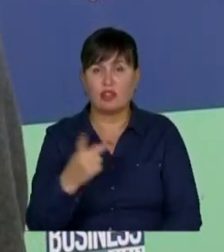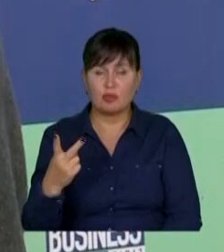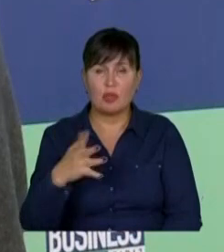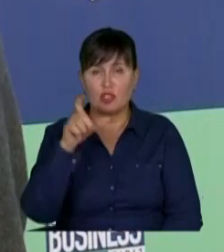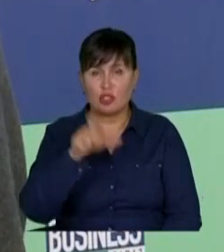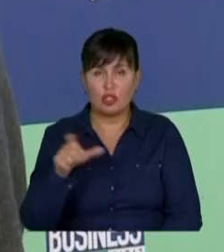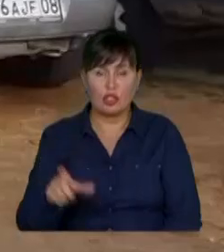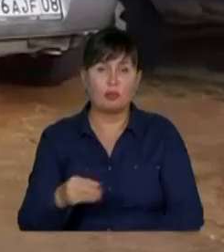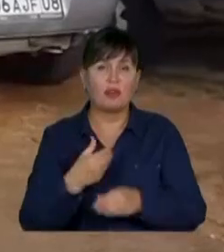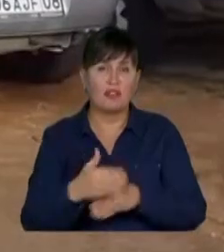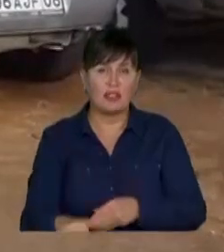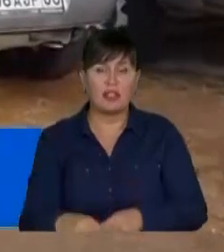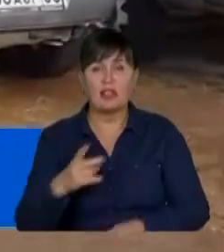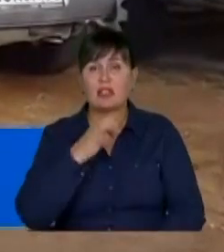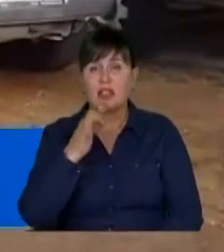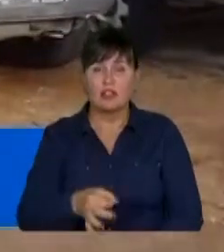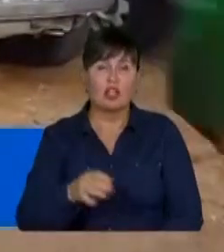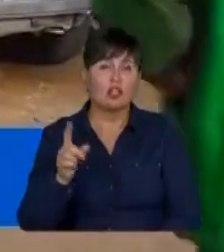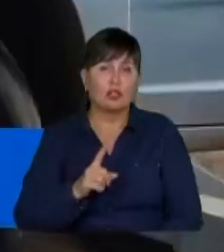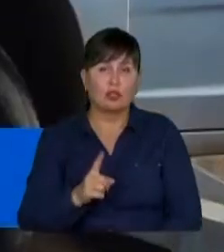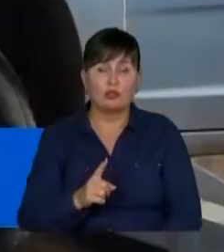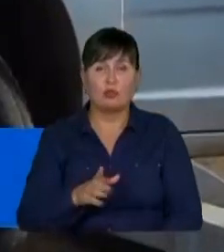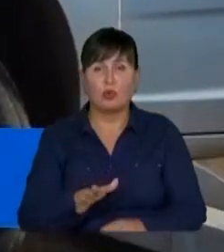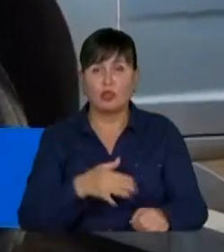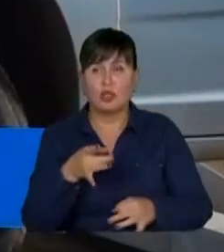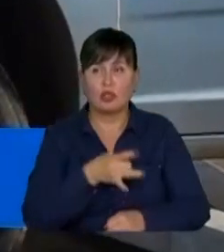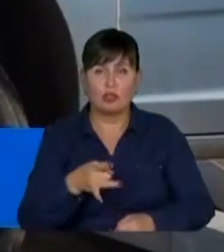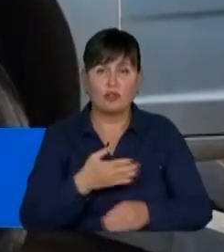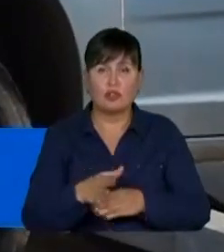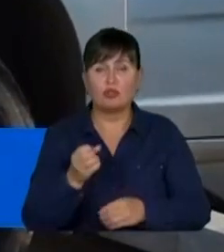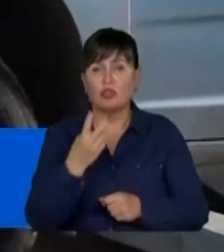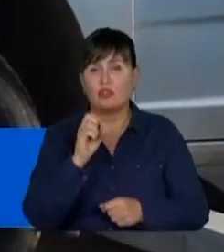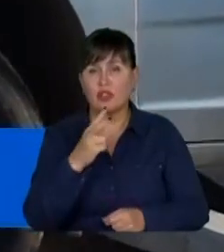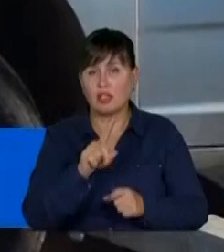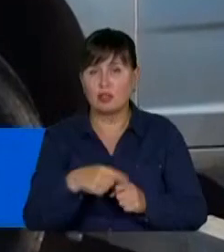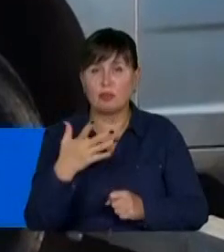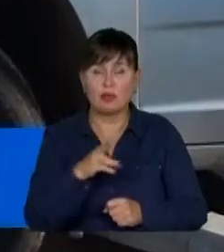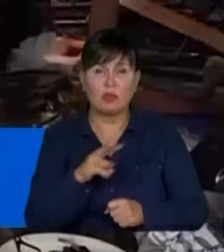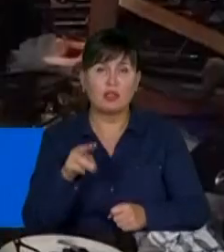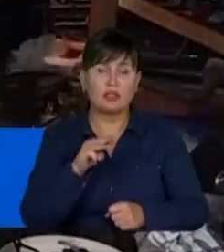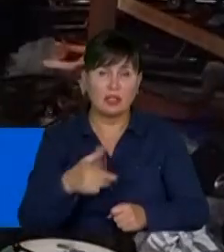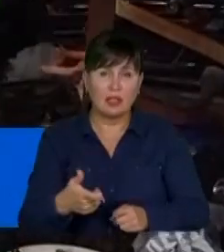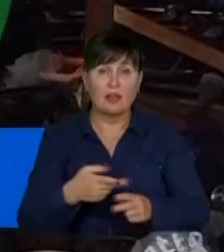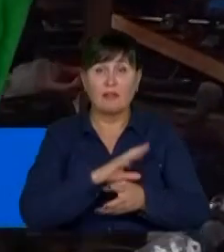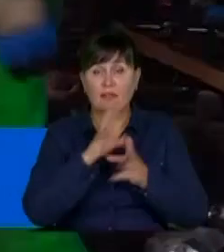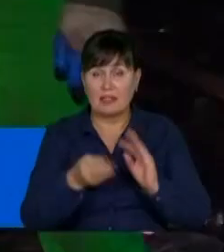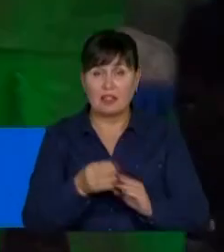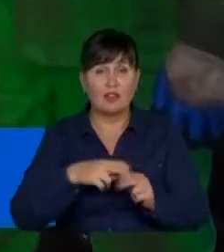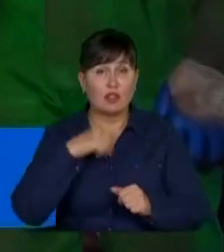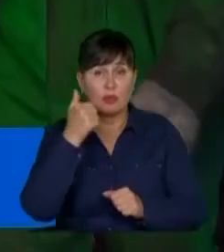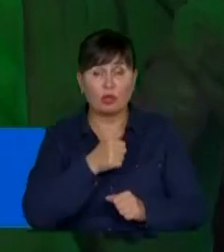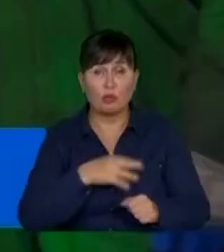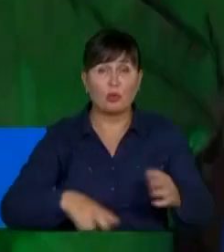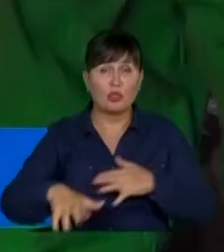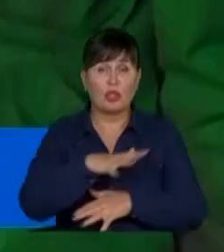человек профинансировали. Стоит отметить, что следом региону выделили еще 12,5 миллиардов тенге. В целом же на проект «Аула Манаты» в этом году по всей